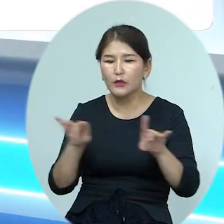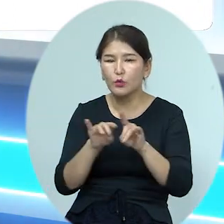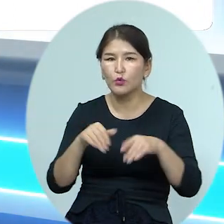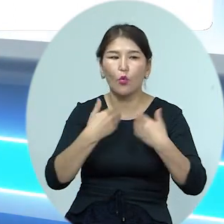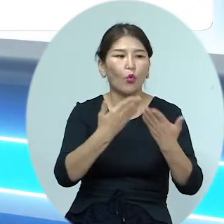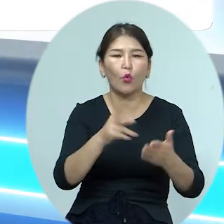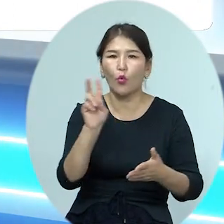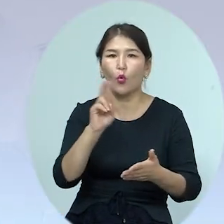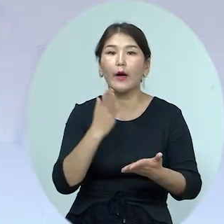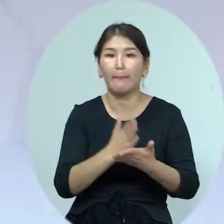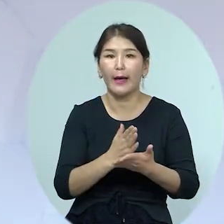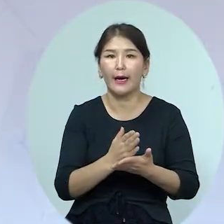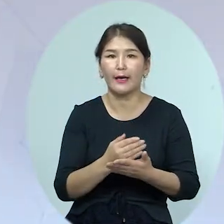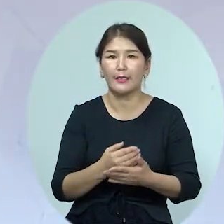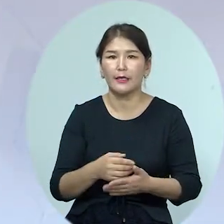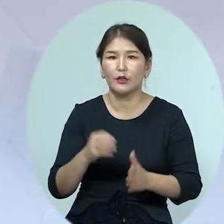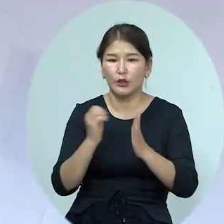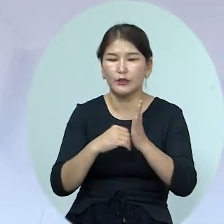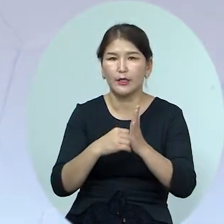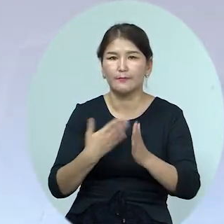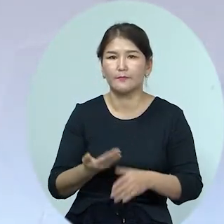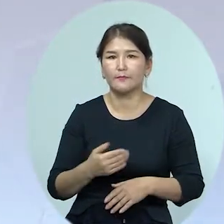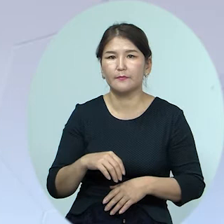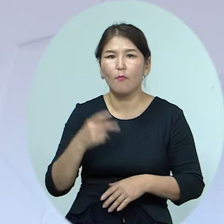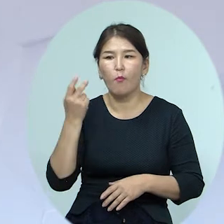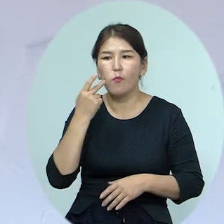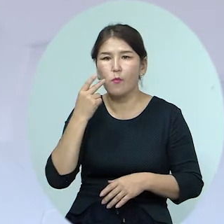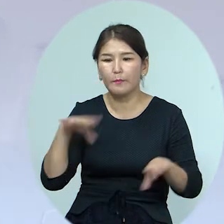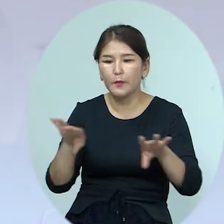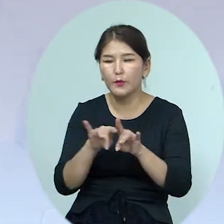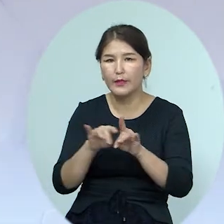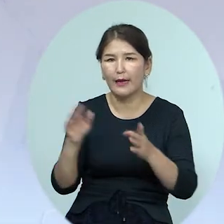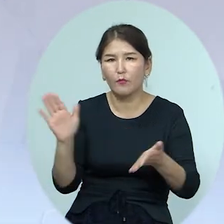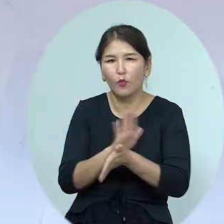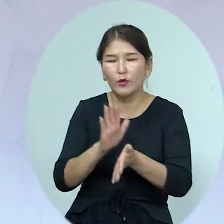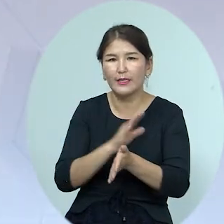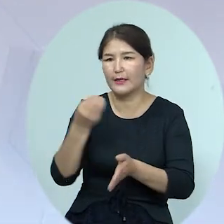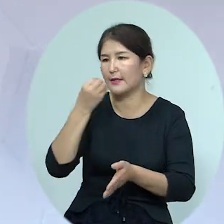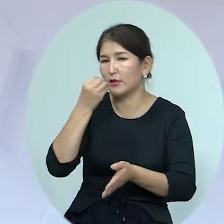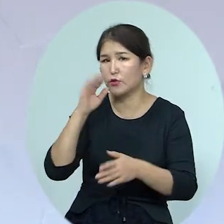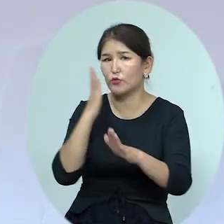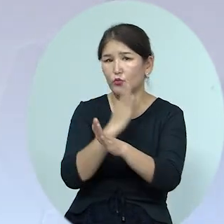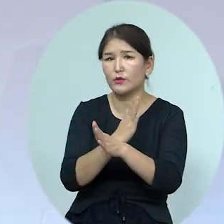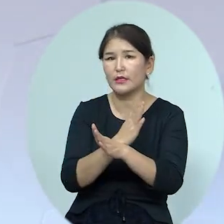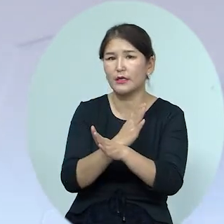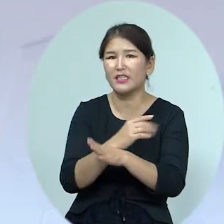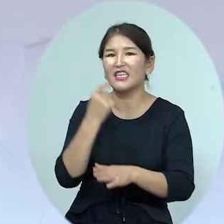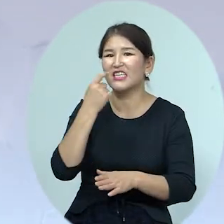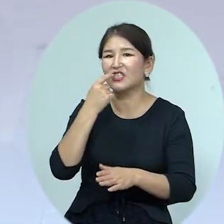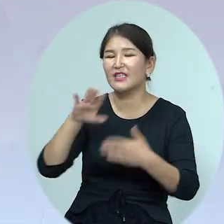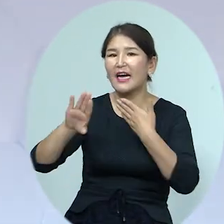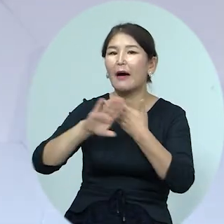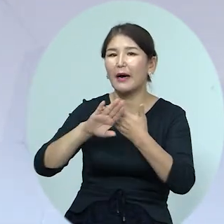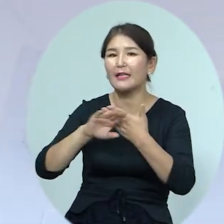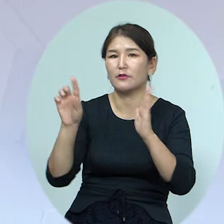хичээх хэрэгтэй. Амттай зүйлийг аль болохоор хурдан идэж дуусгах нь шүдэнд ээлтэй